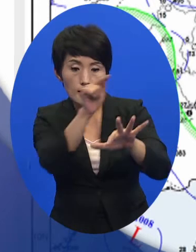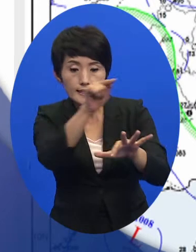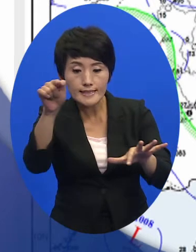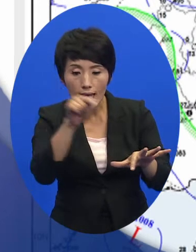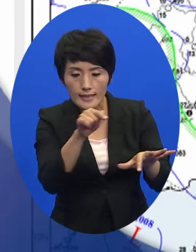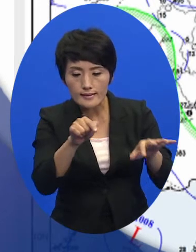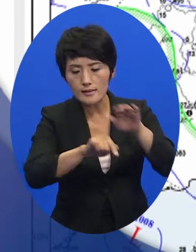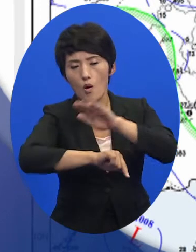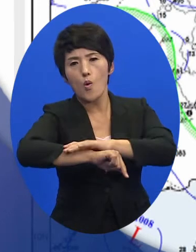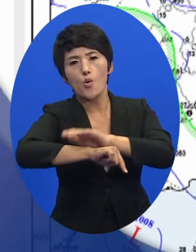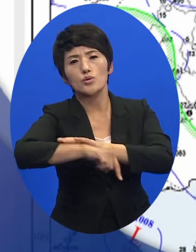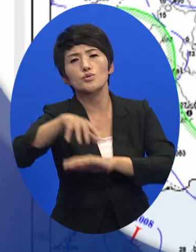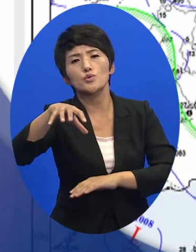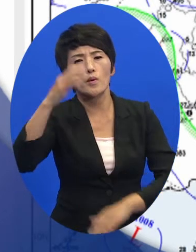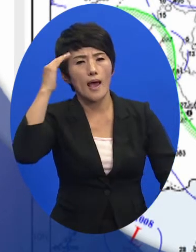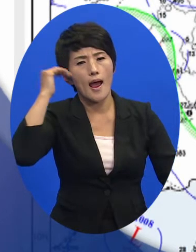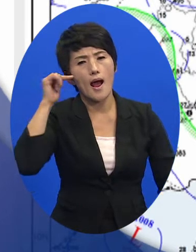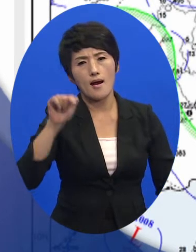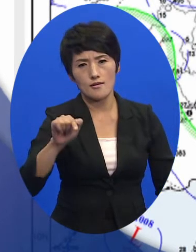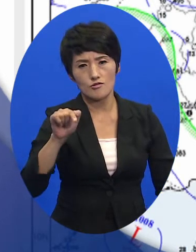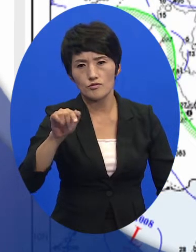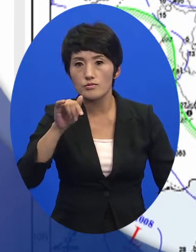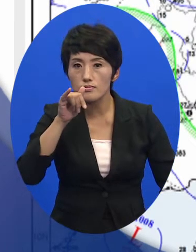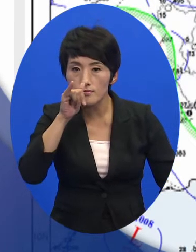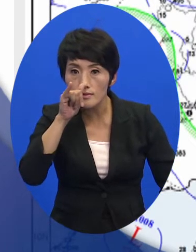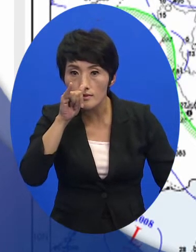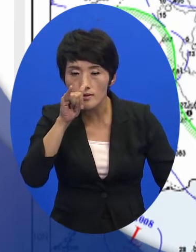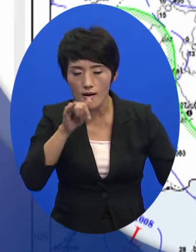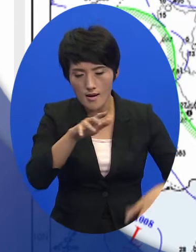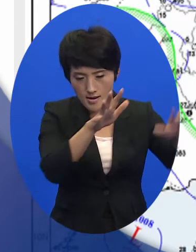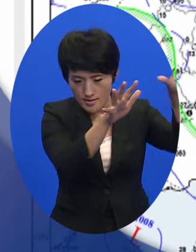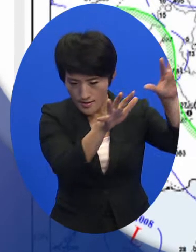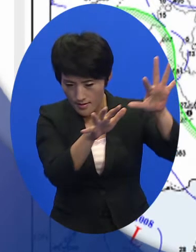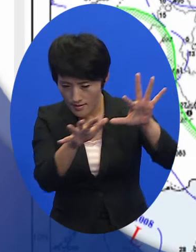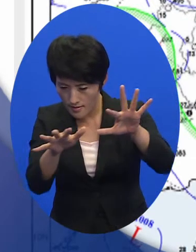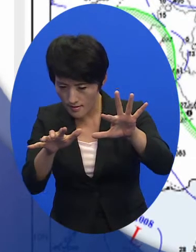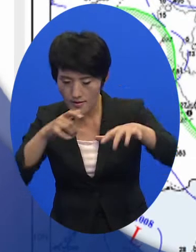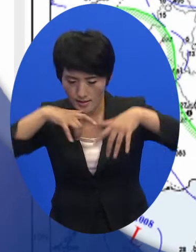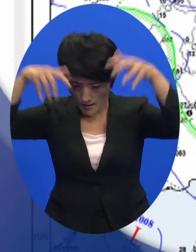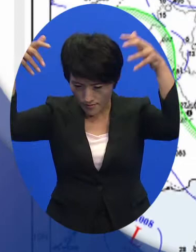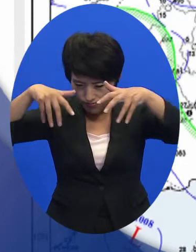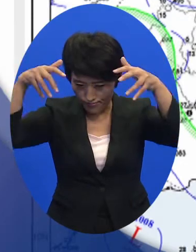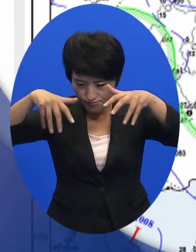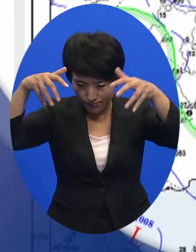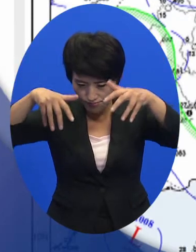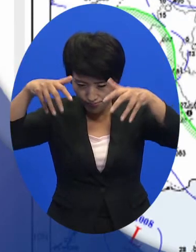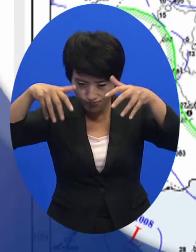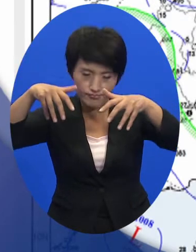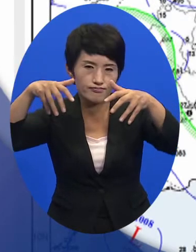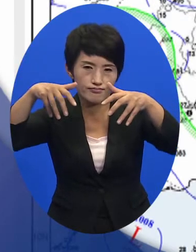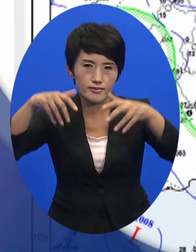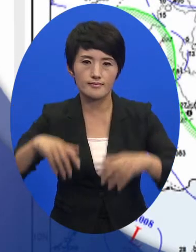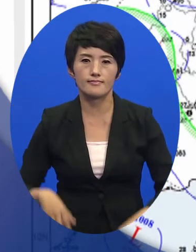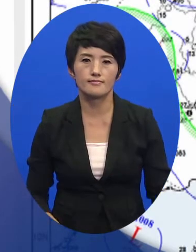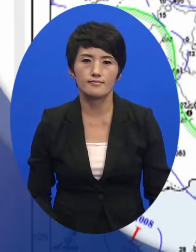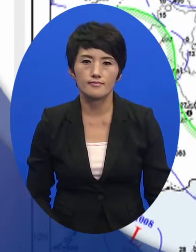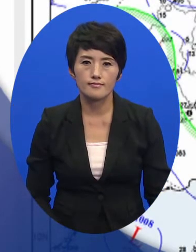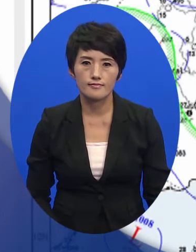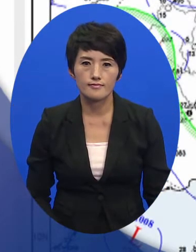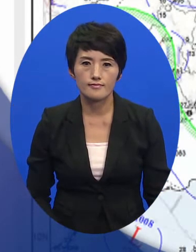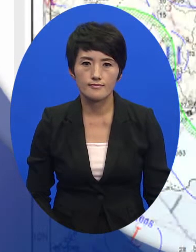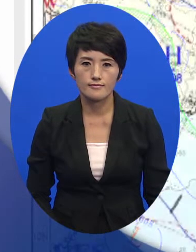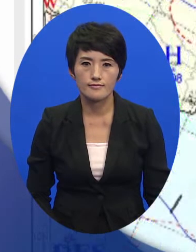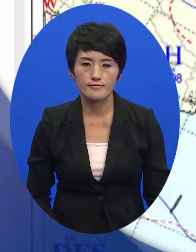오른쪽에 위치한 우리나라 부근으로 강한 발산 자게 들어서 지상 기압골이 발달을 지원하겠습니다